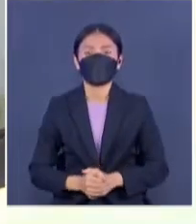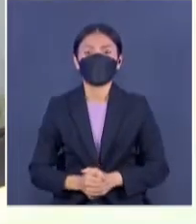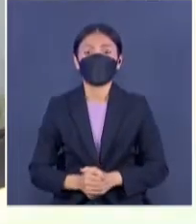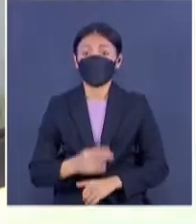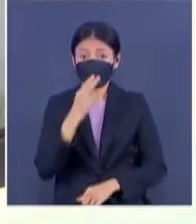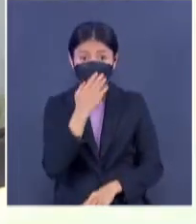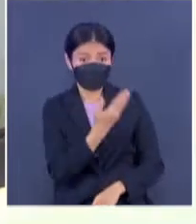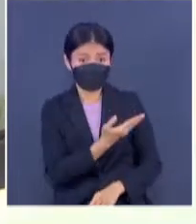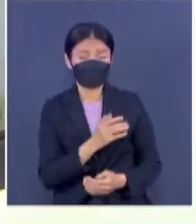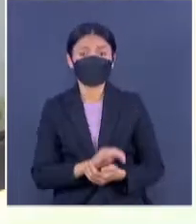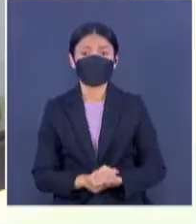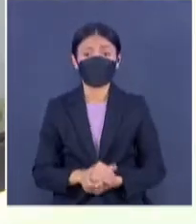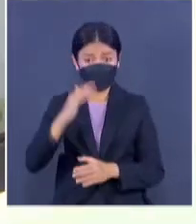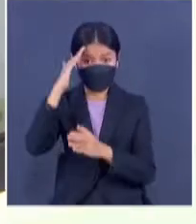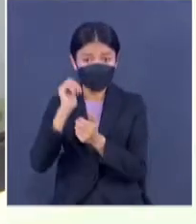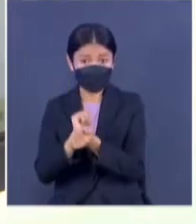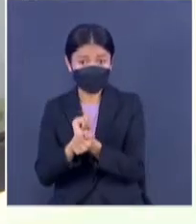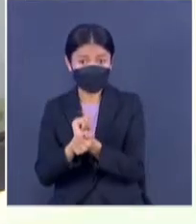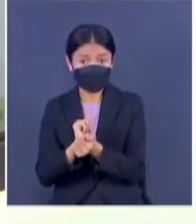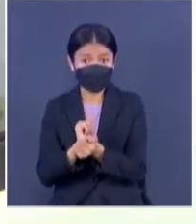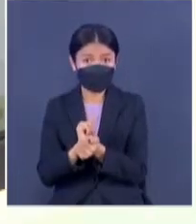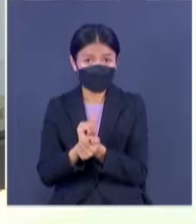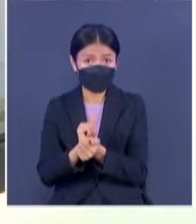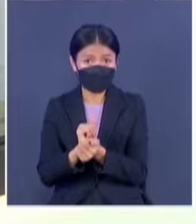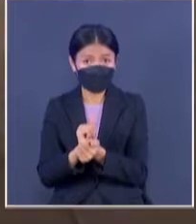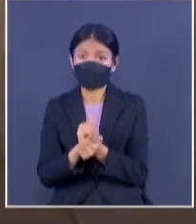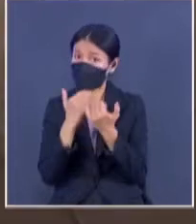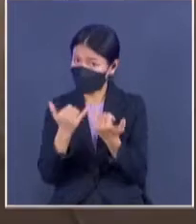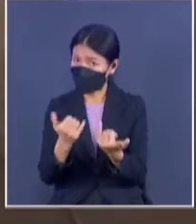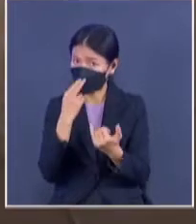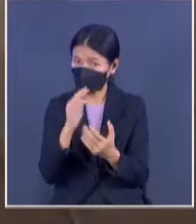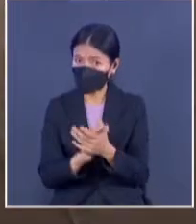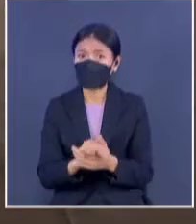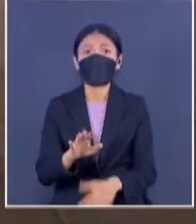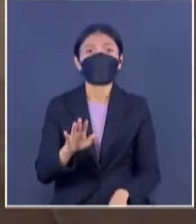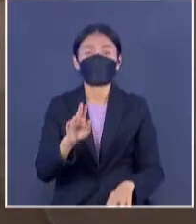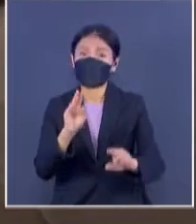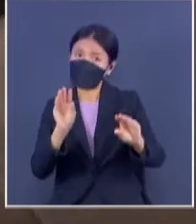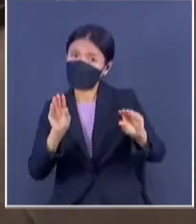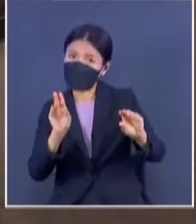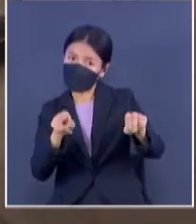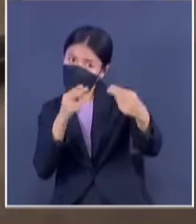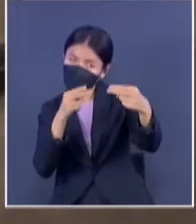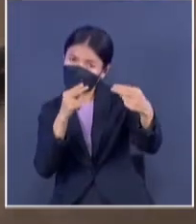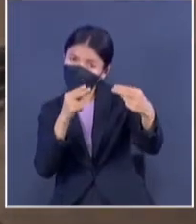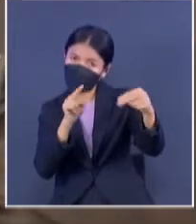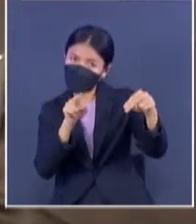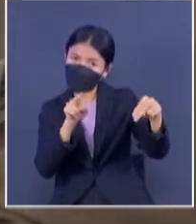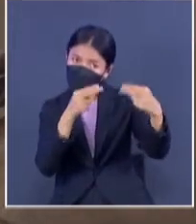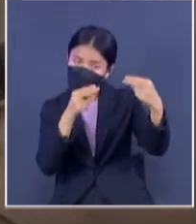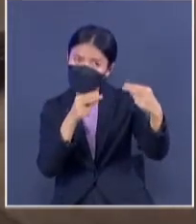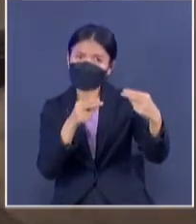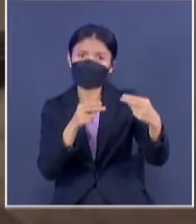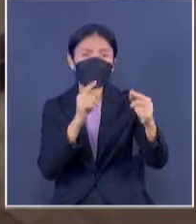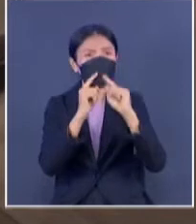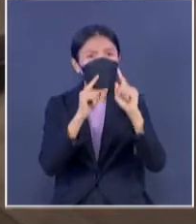ที่เห็นอยู่นี้ไม่ใช่ว่าคุณตำรวจเขาเอาเวลาราชการมาคุยเฟซไทม์ส่วนตัวนะคะคุณผู้ชมแต่นี่คือส่วนหนึ่งของโครงการตำรวจพร้